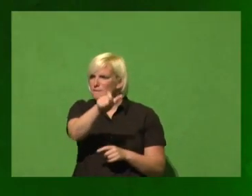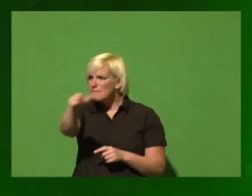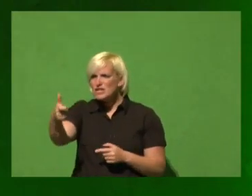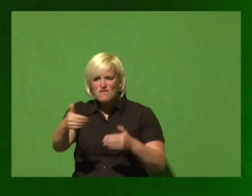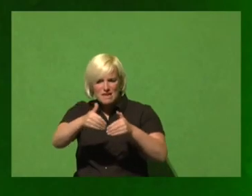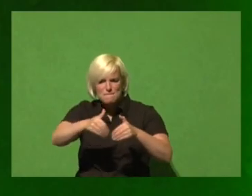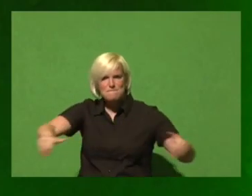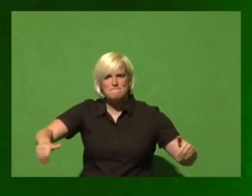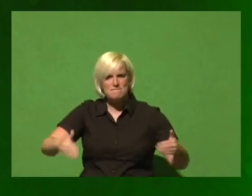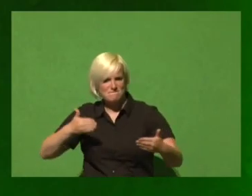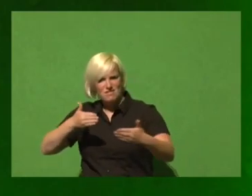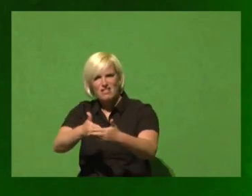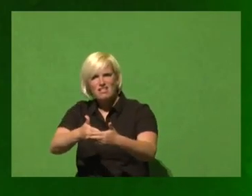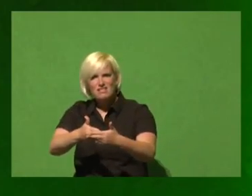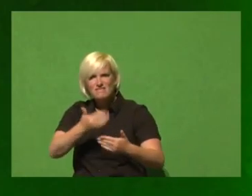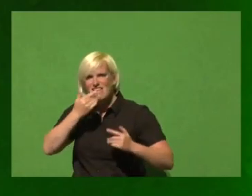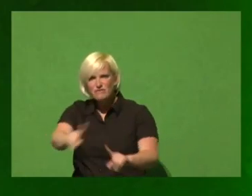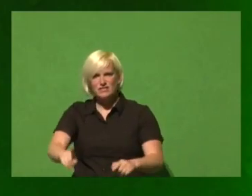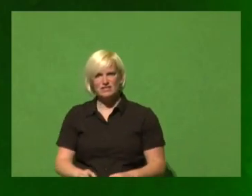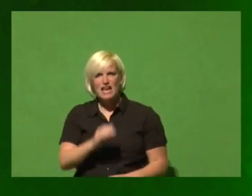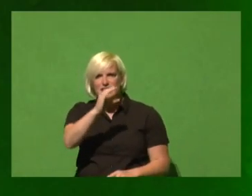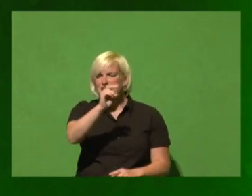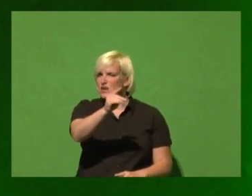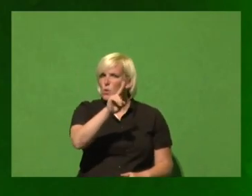einzuschneiden, auch die CDU, CSU nicht.